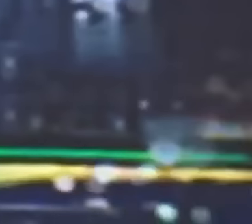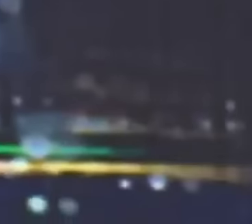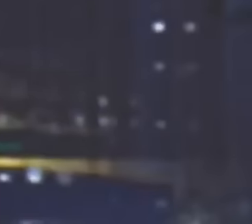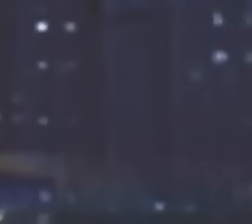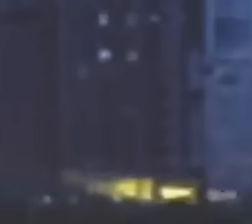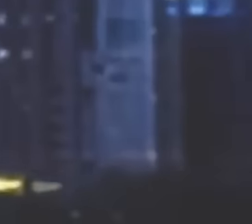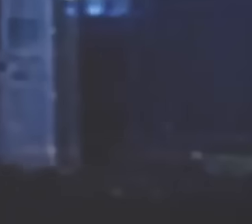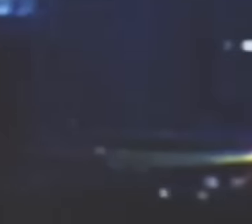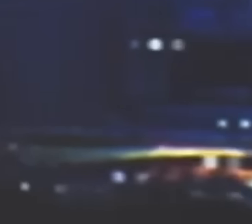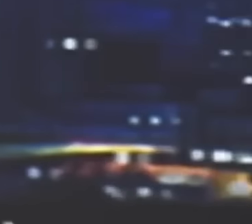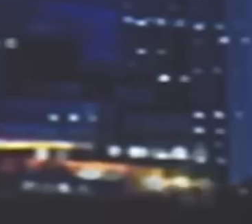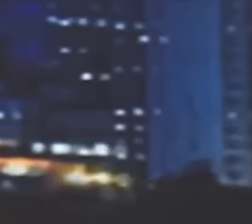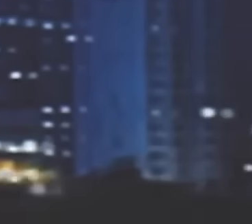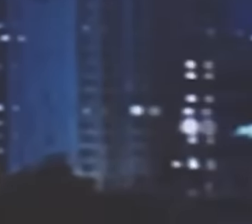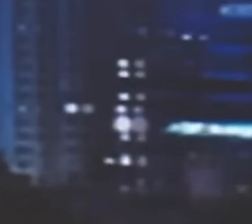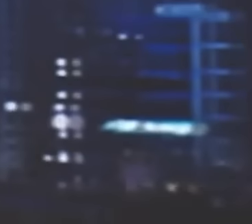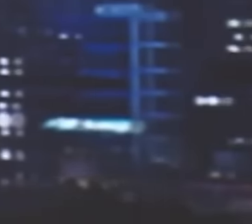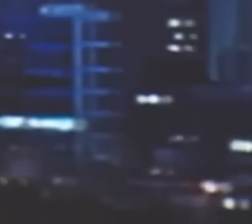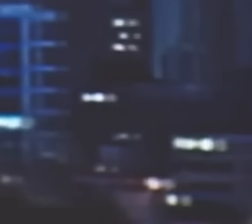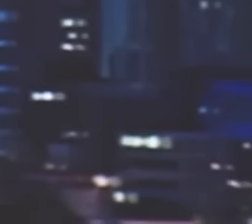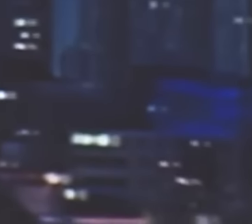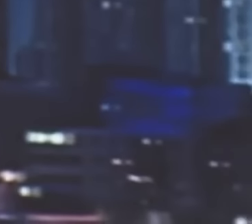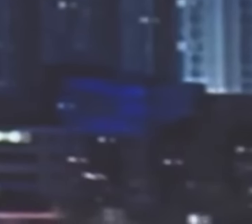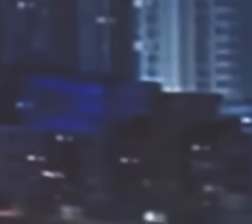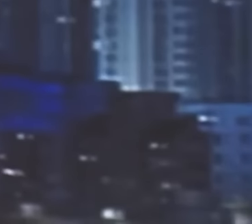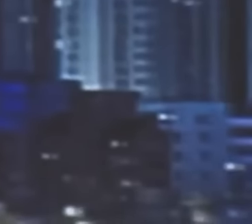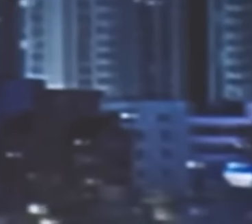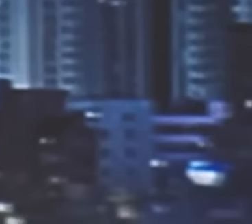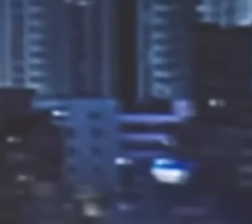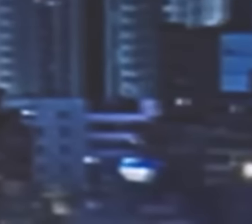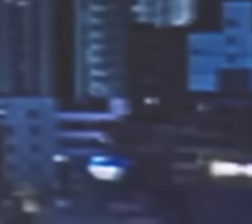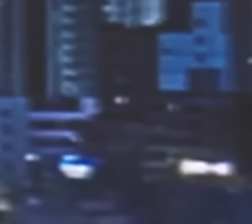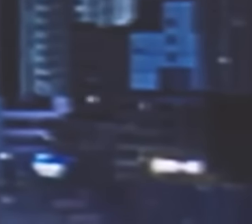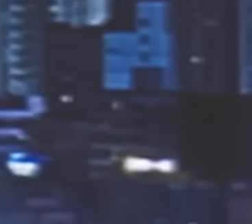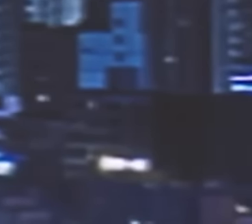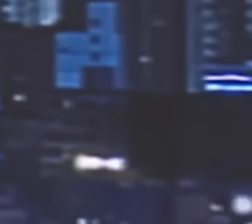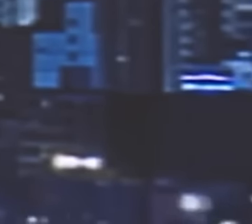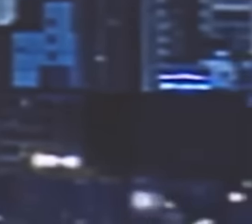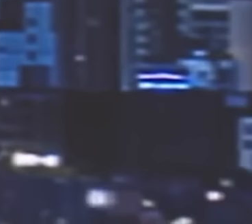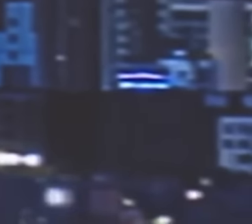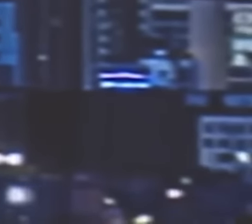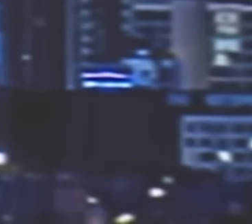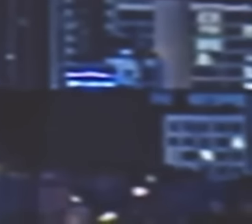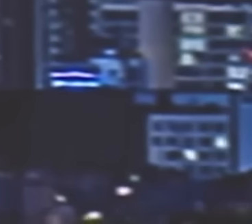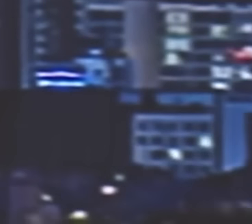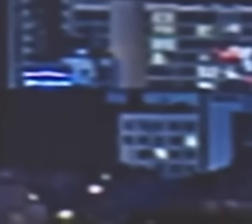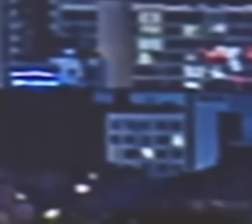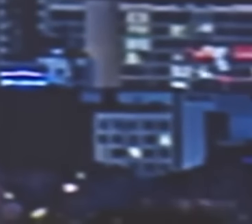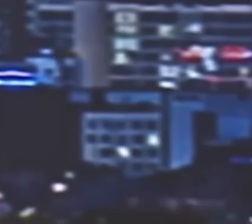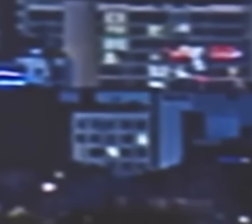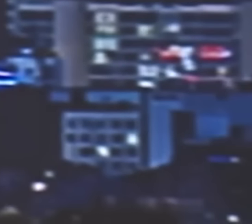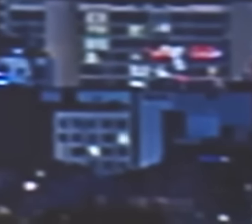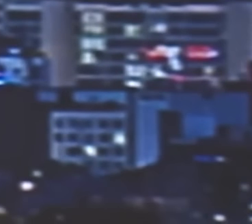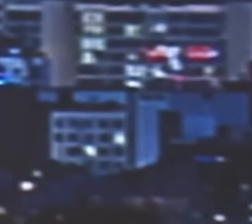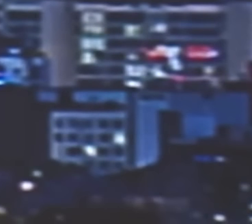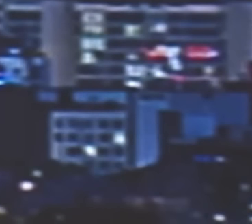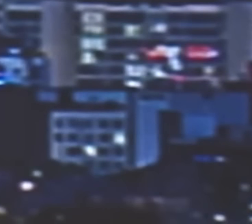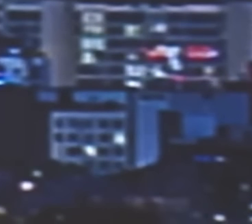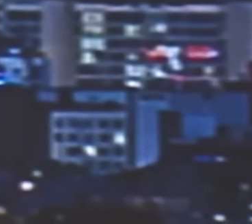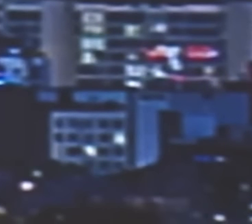따져봤습니다 JTBC 뉴스를 시청해 주신 여러분 고맙습니다 저희는 저녁 6시 50분 뉴스룸에서 뵙겠습니다